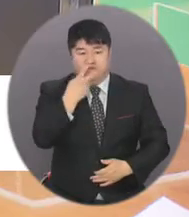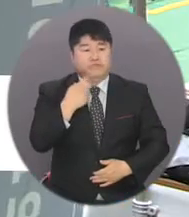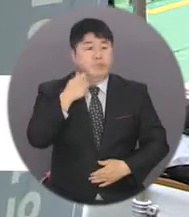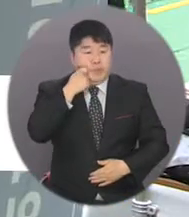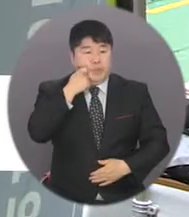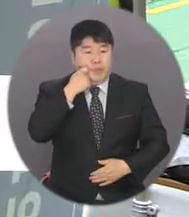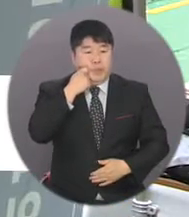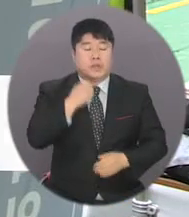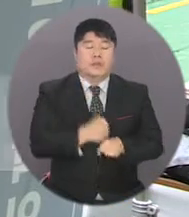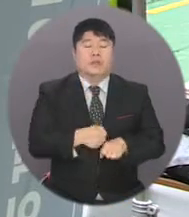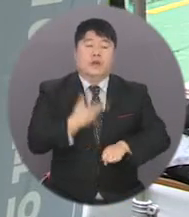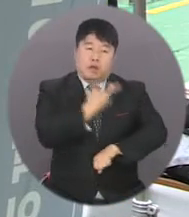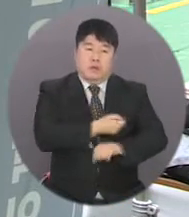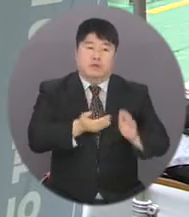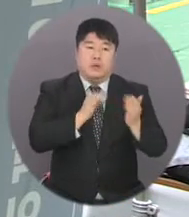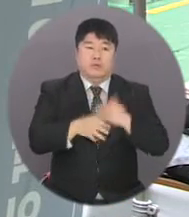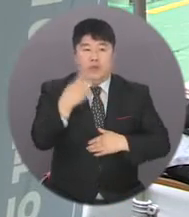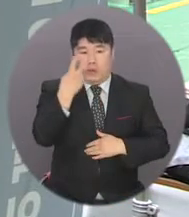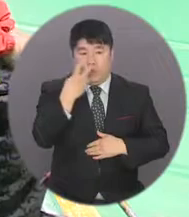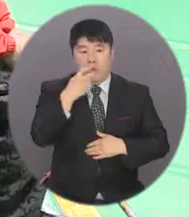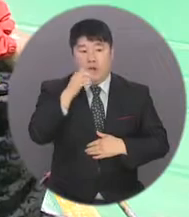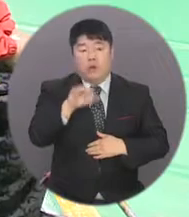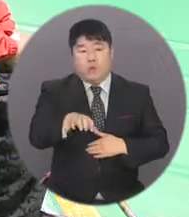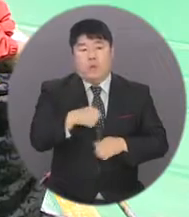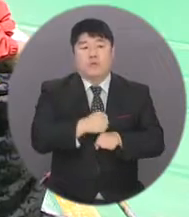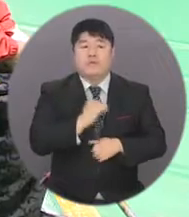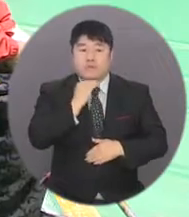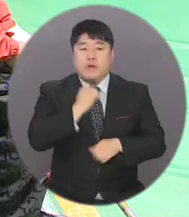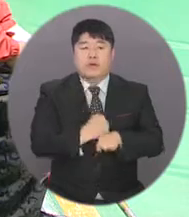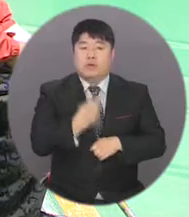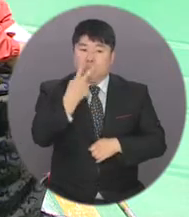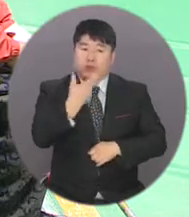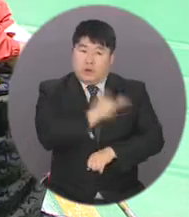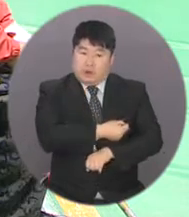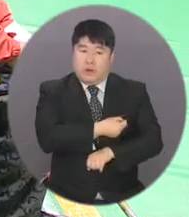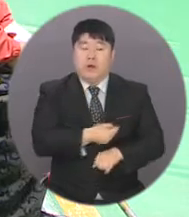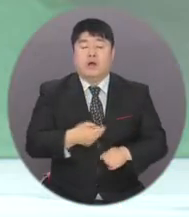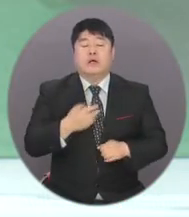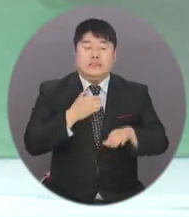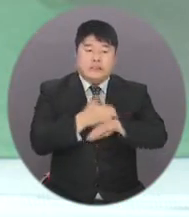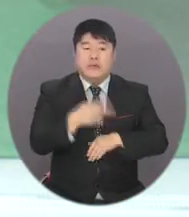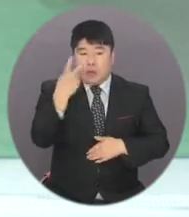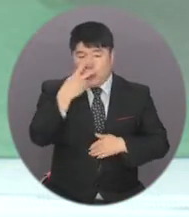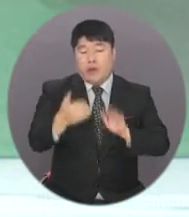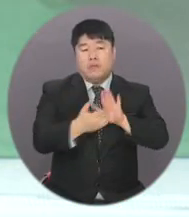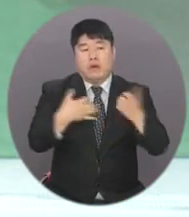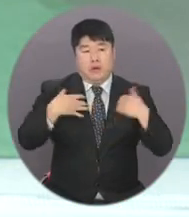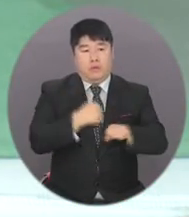드러났습니다. 접종을 마치고 관찰실에서 대기하던 A씨가 두 번 접종받은 사실을 뒤늦게 알게 된